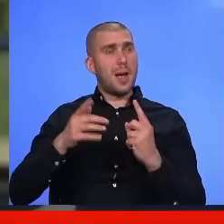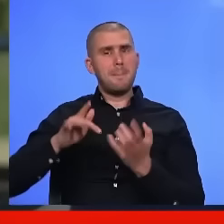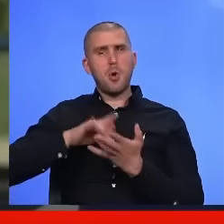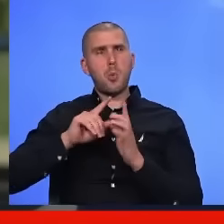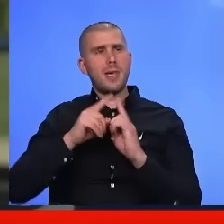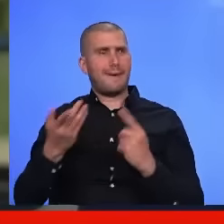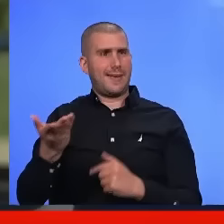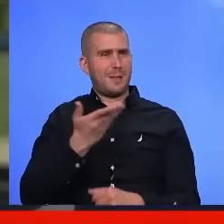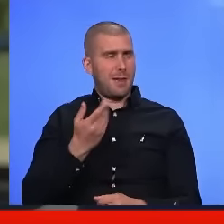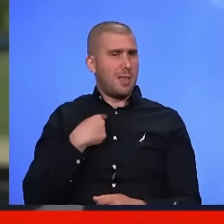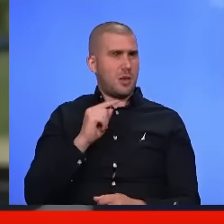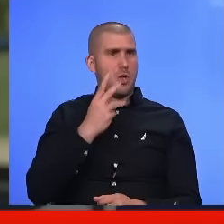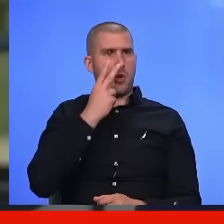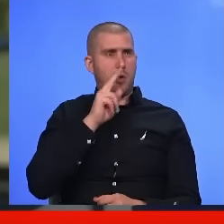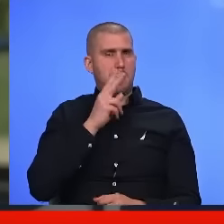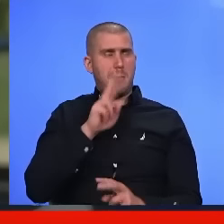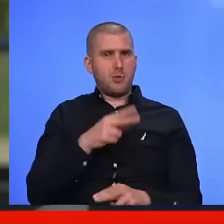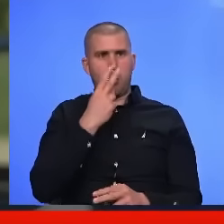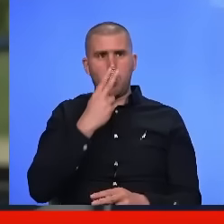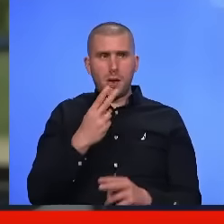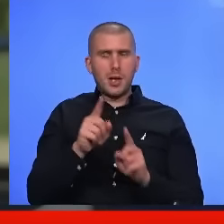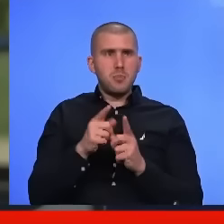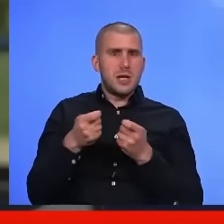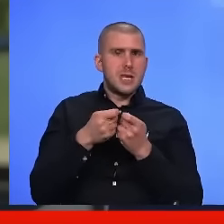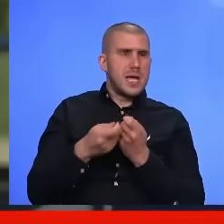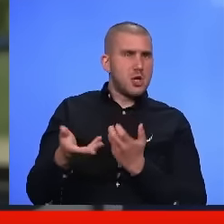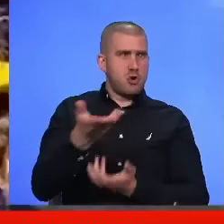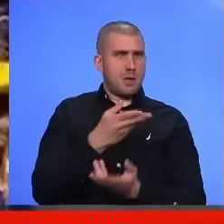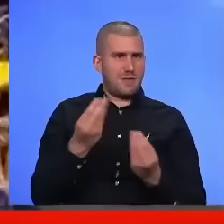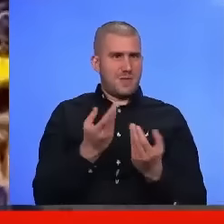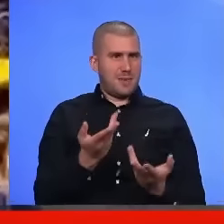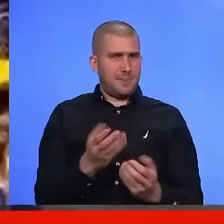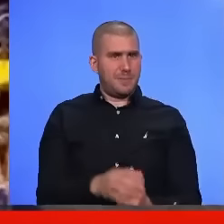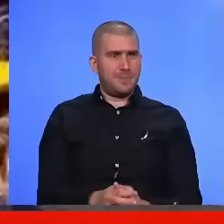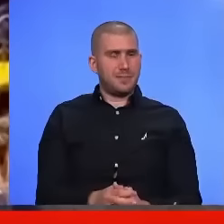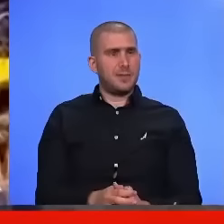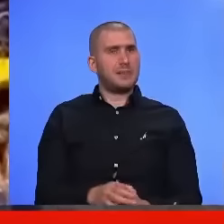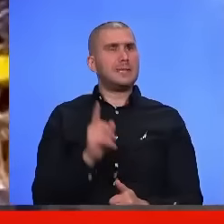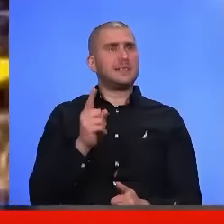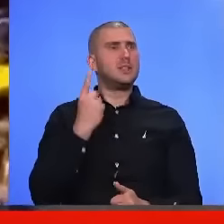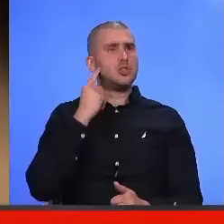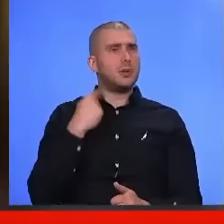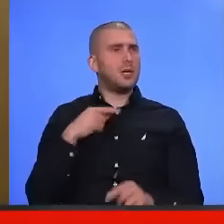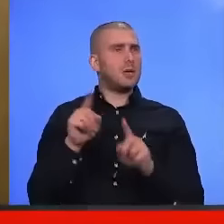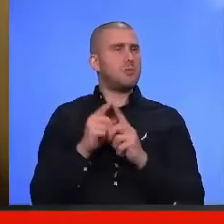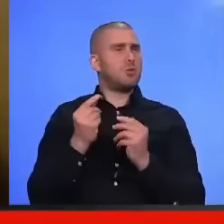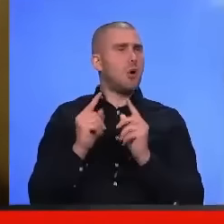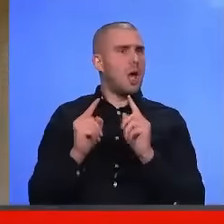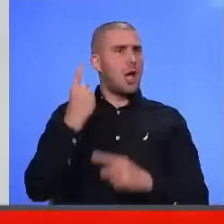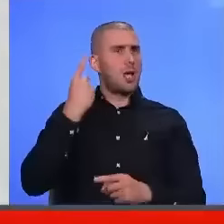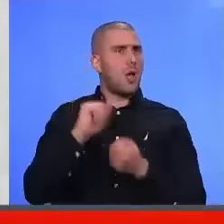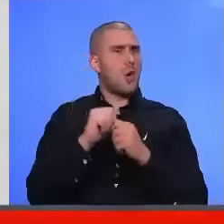אחר, אני לא ממש רואה איזשהו קשר בין הדברים, ולכן זה יותר נשמע לי כמו משהו אקראי